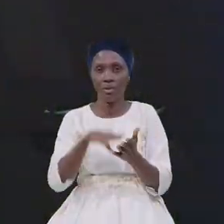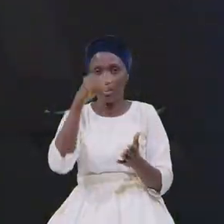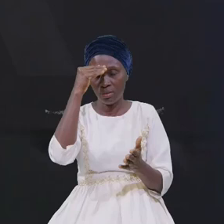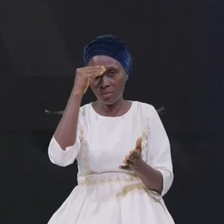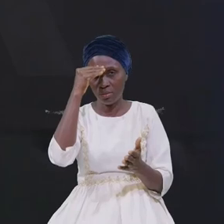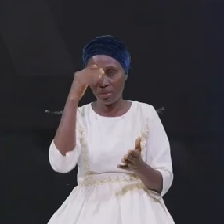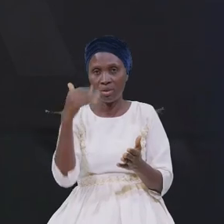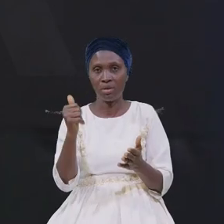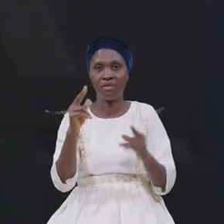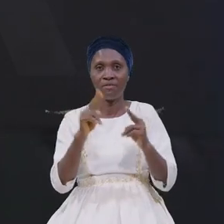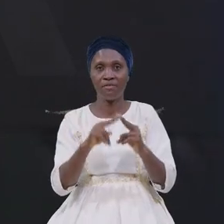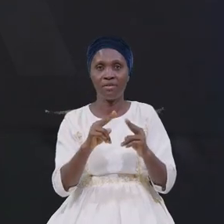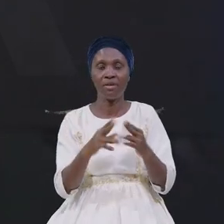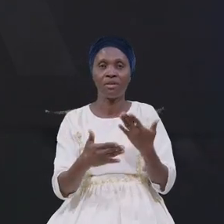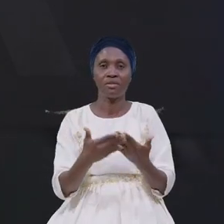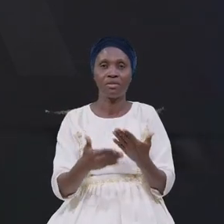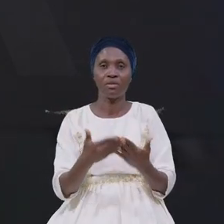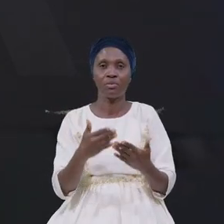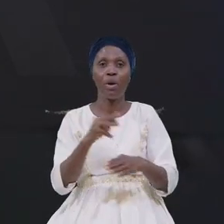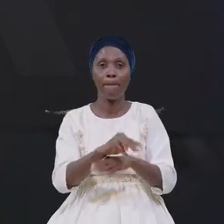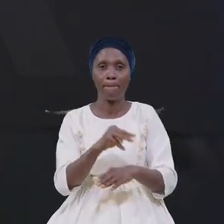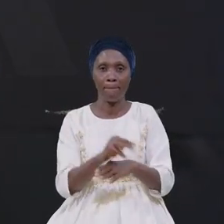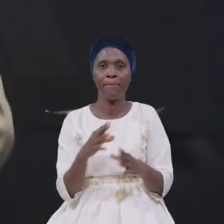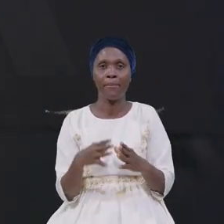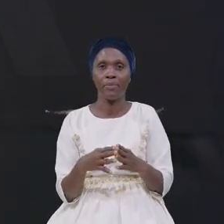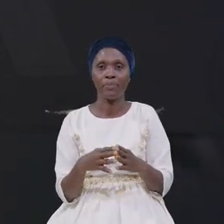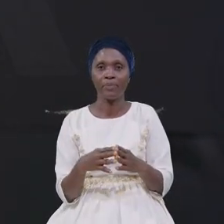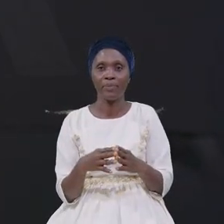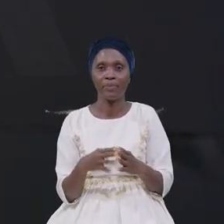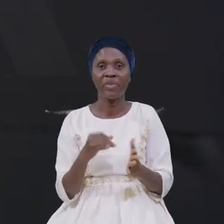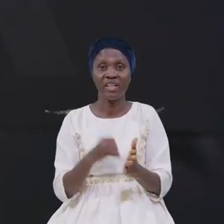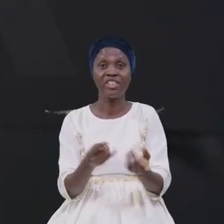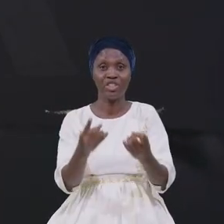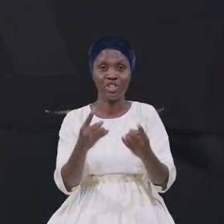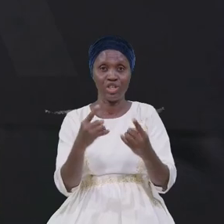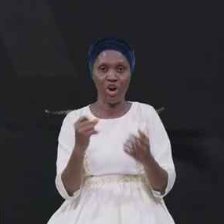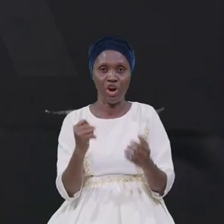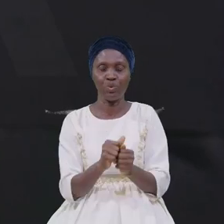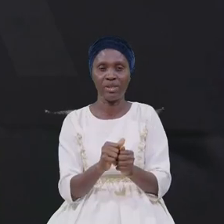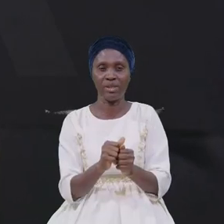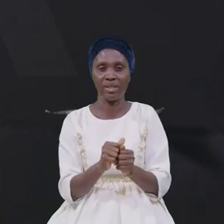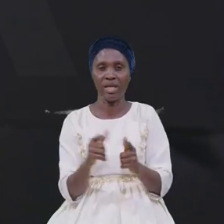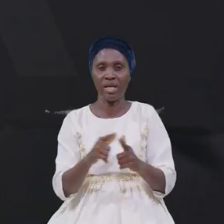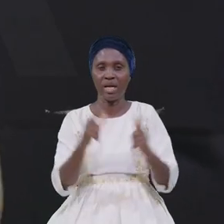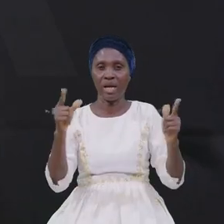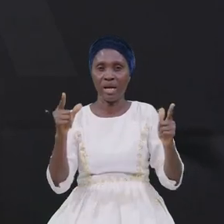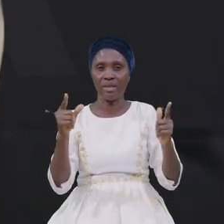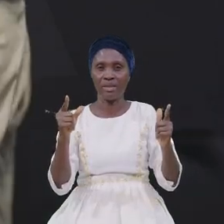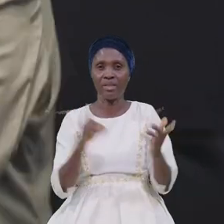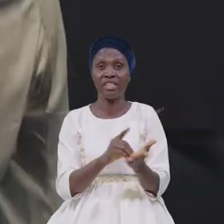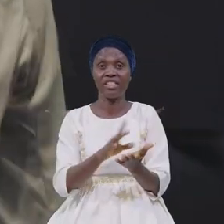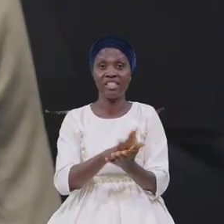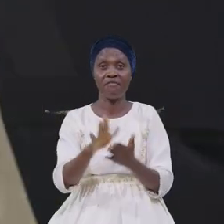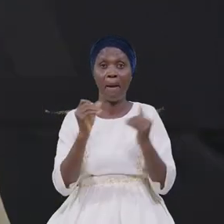un message simple. Cependant, ça vient avec la puissance surnaturelle dans votre